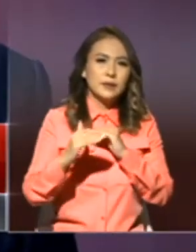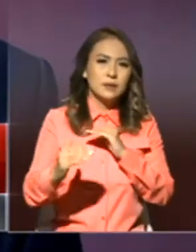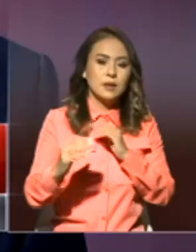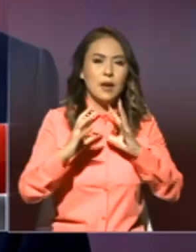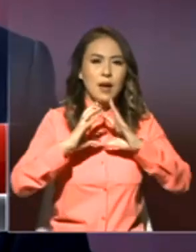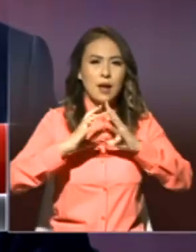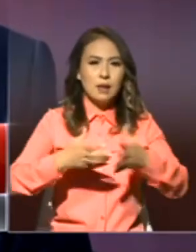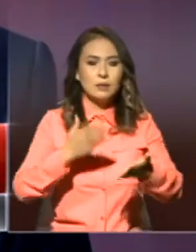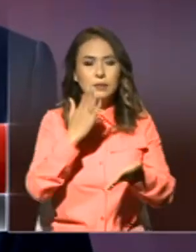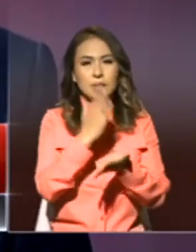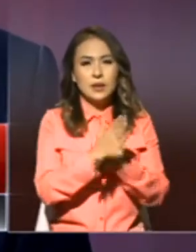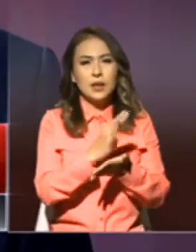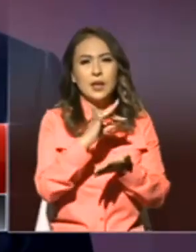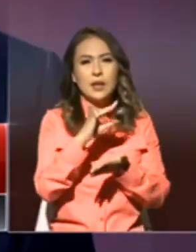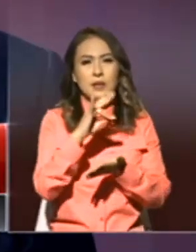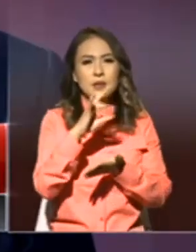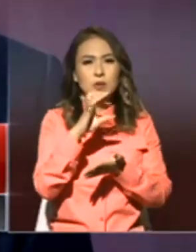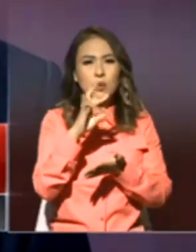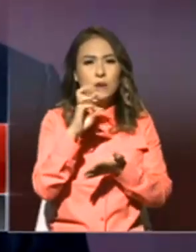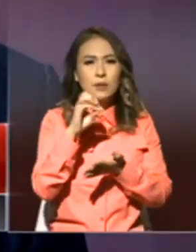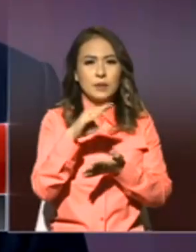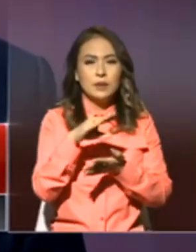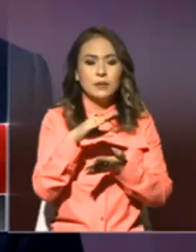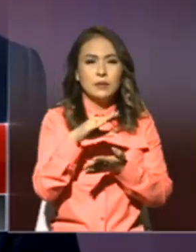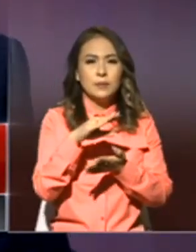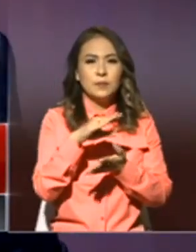әлемде бар инструмент қой. Яғни